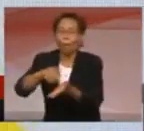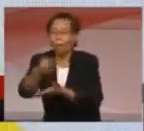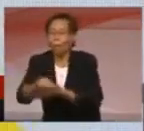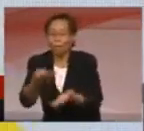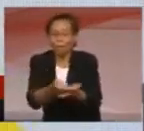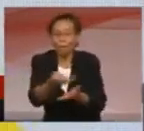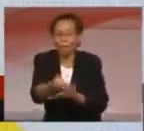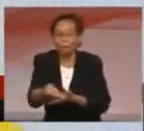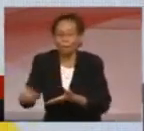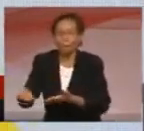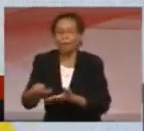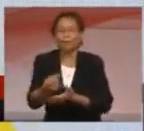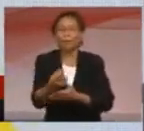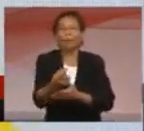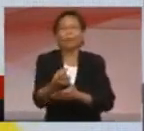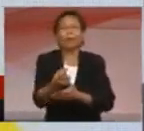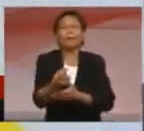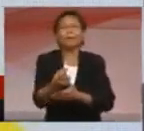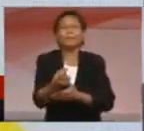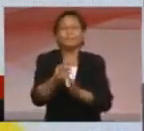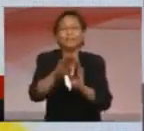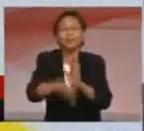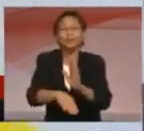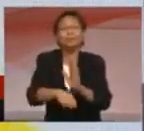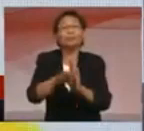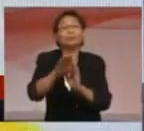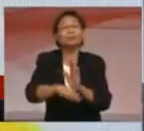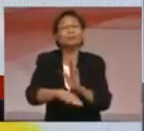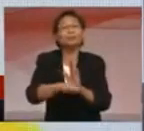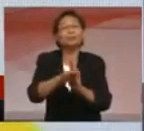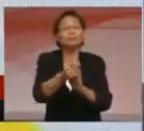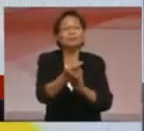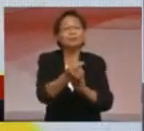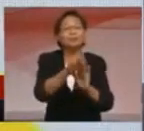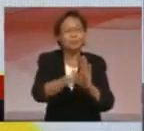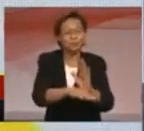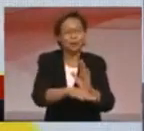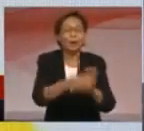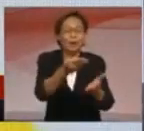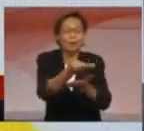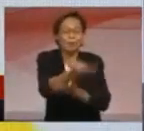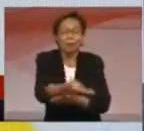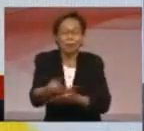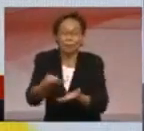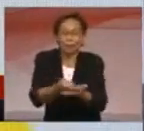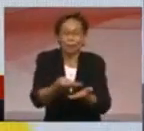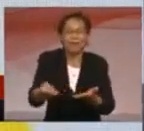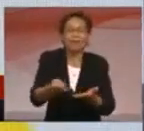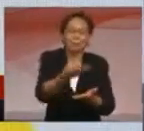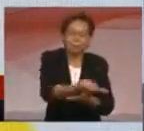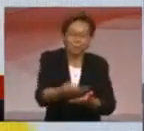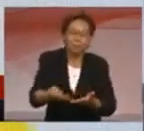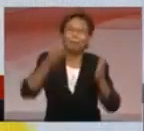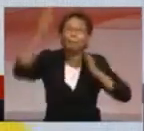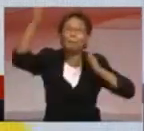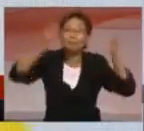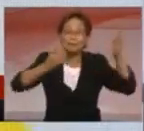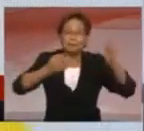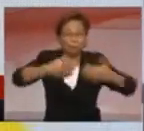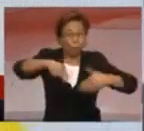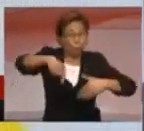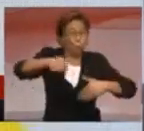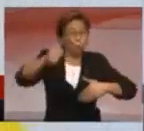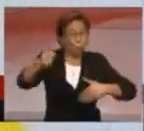lebih nilai untuk wang, value for money, ke atas produk-produk termasuk produk tempatan yang